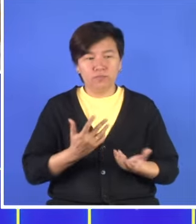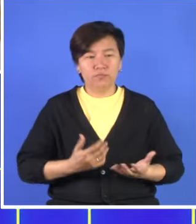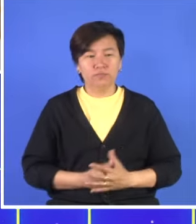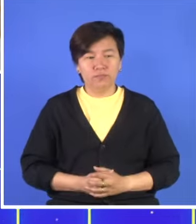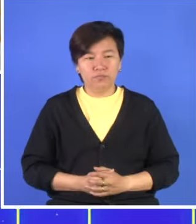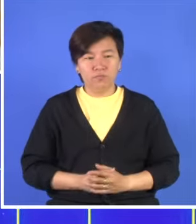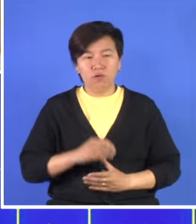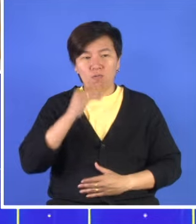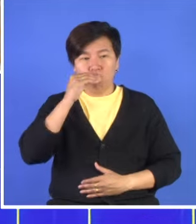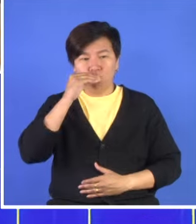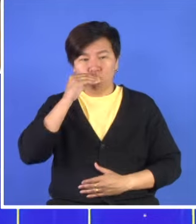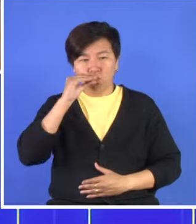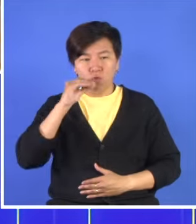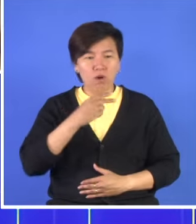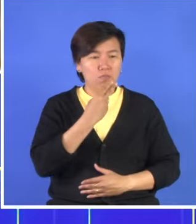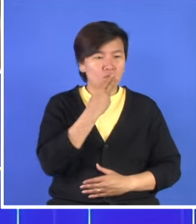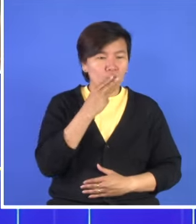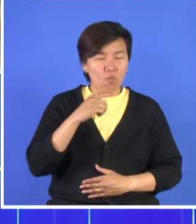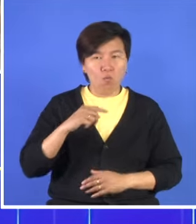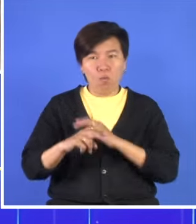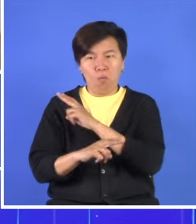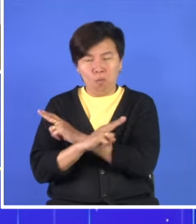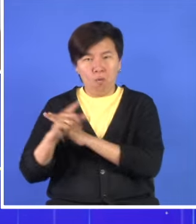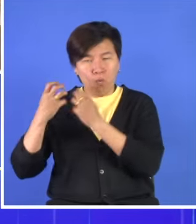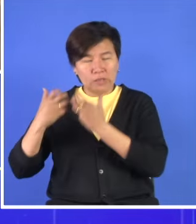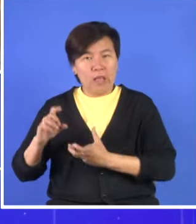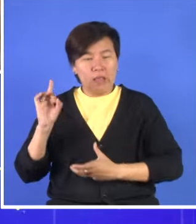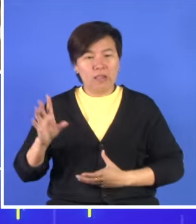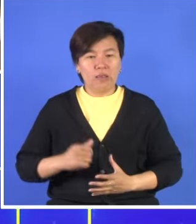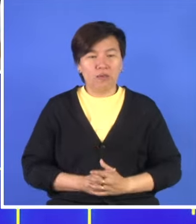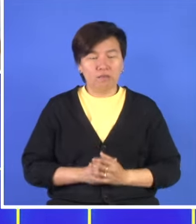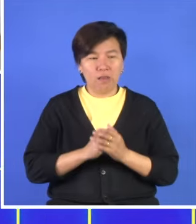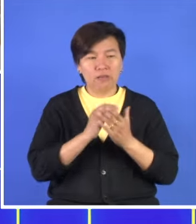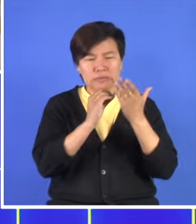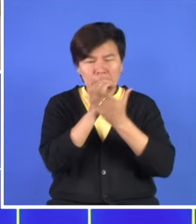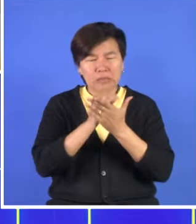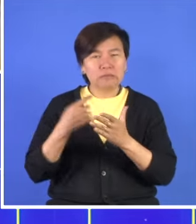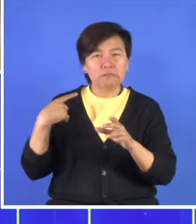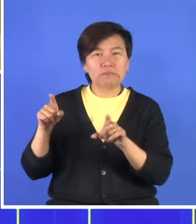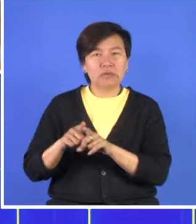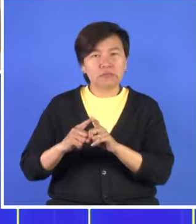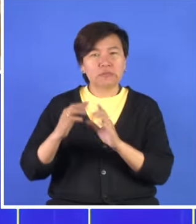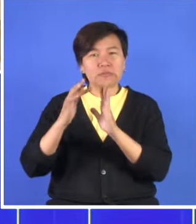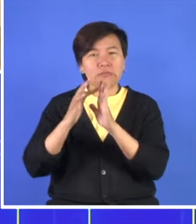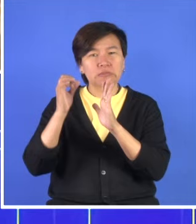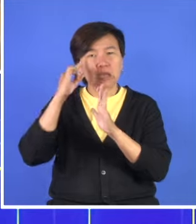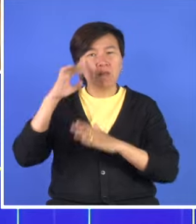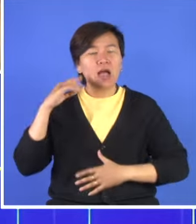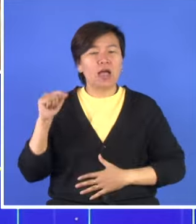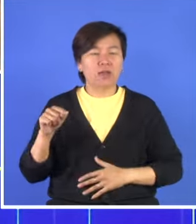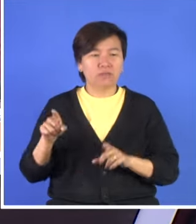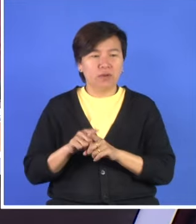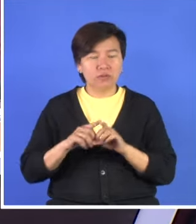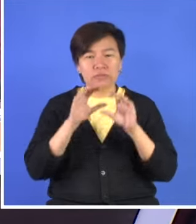ฟ้านี่หนักกว่าบุหรี่ธรรมดาหลายเท่าด้วย เยอะมากเยอะมากครับนะพอๆกับยาเสพติดนั่นแหละตอนนี้นะครับยาบ้านี่นะเนี่ยจับคือจับไม่